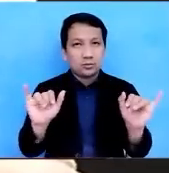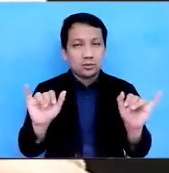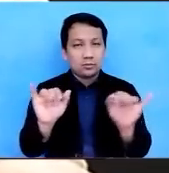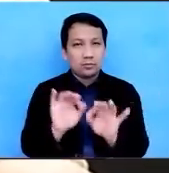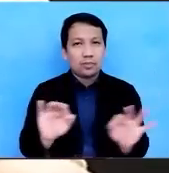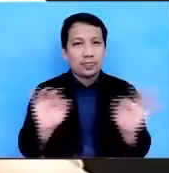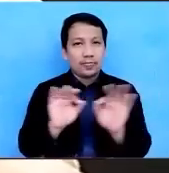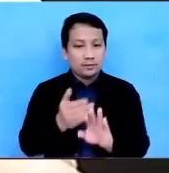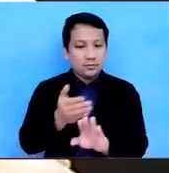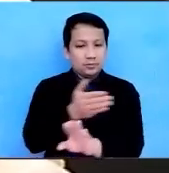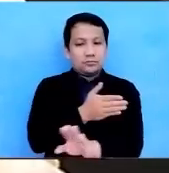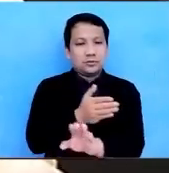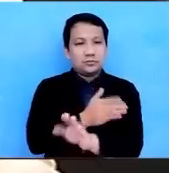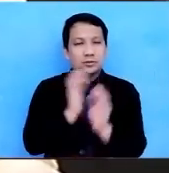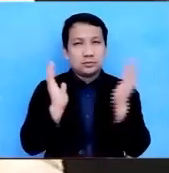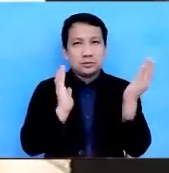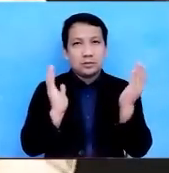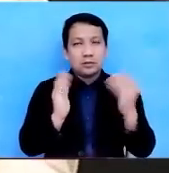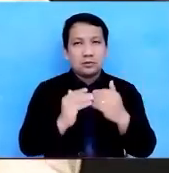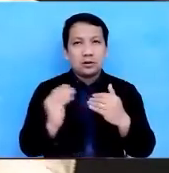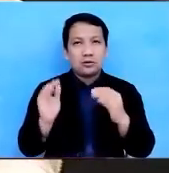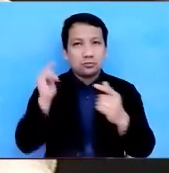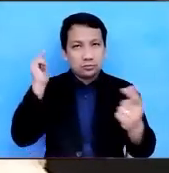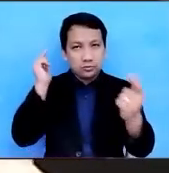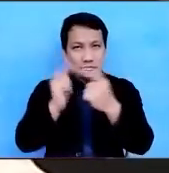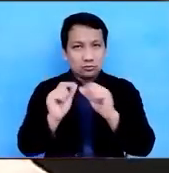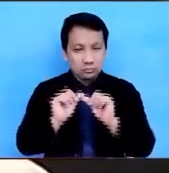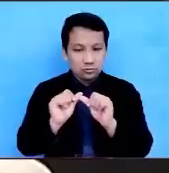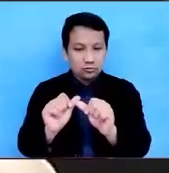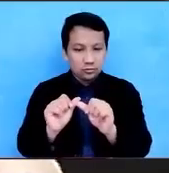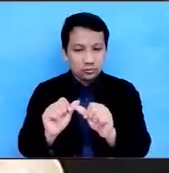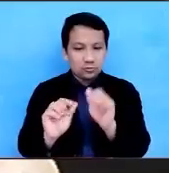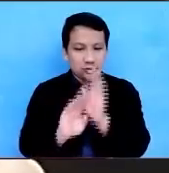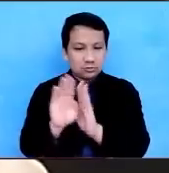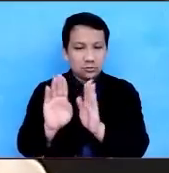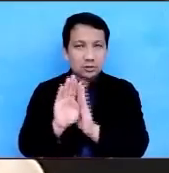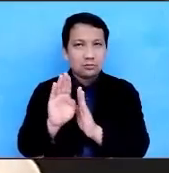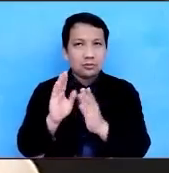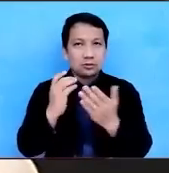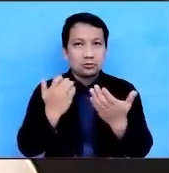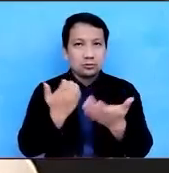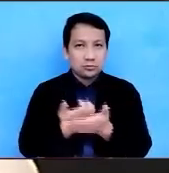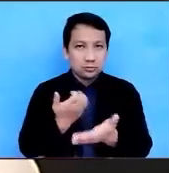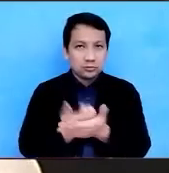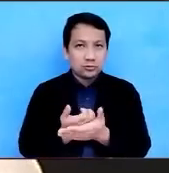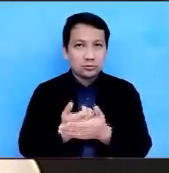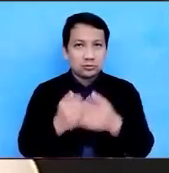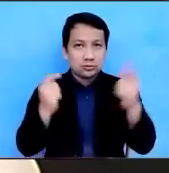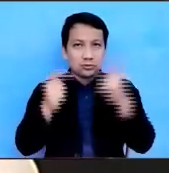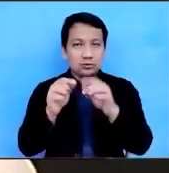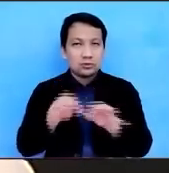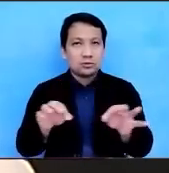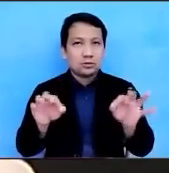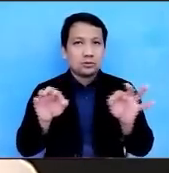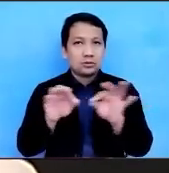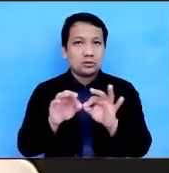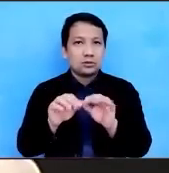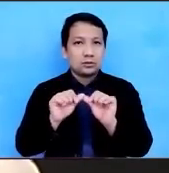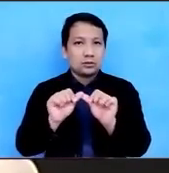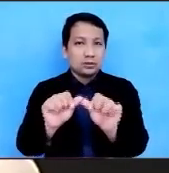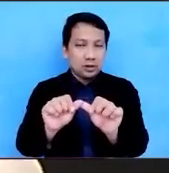pre-pandemic circumstances. Our goal is still to evolve our economy into one that is defined by